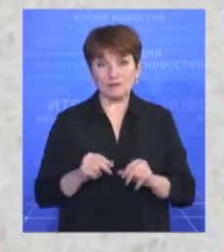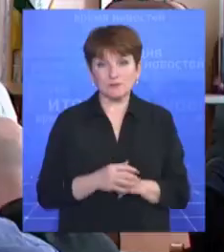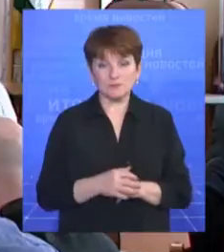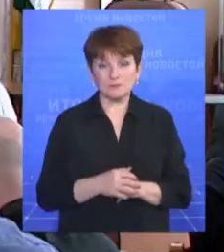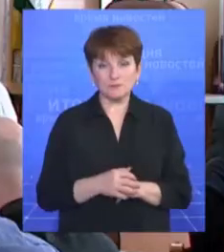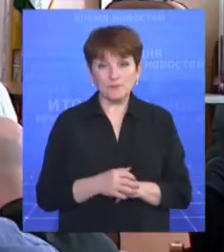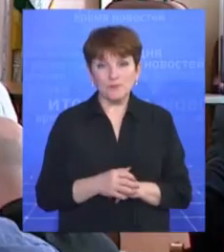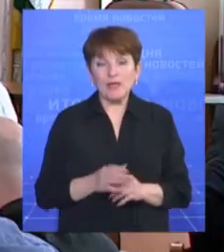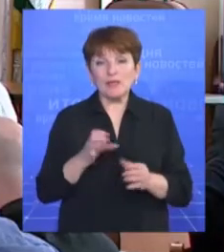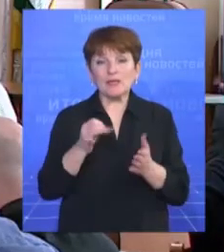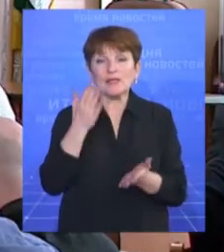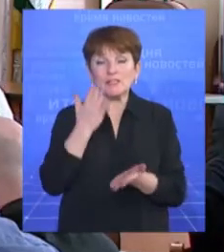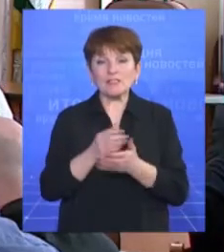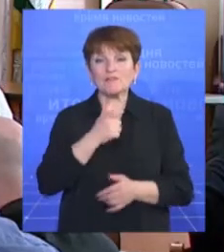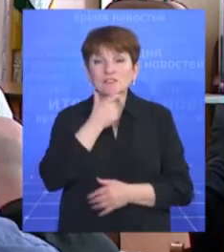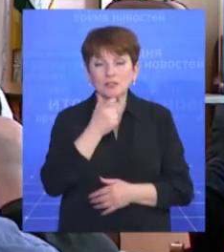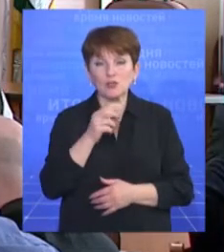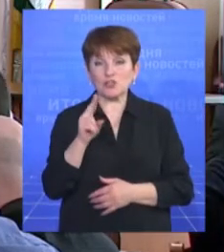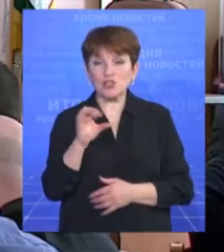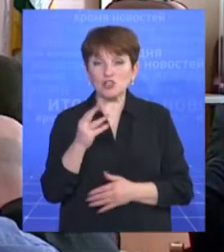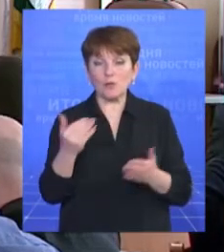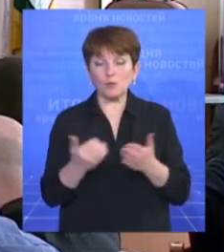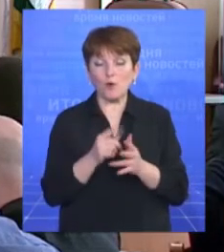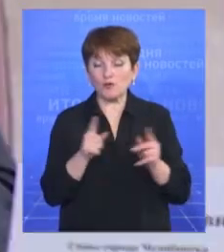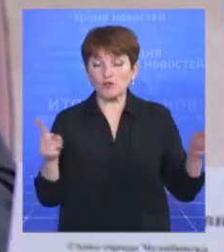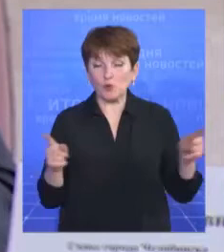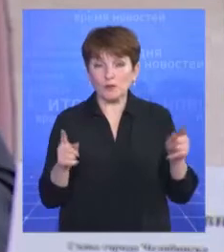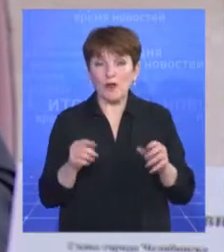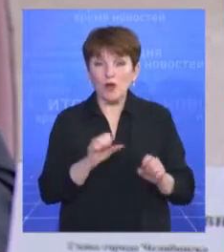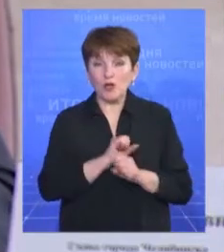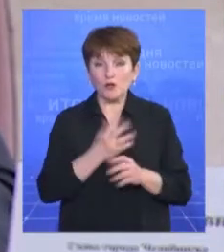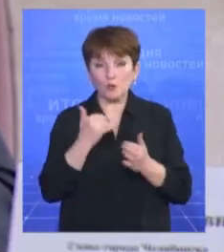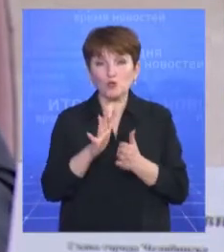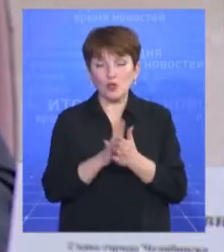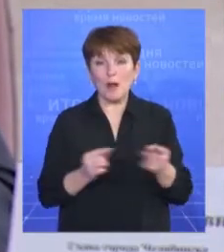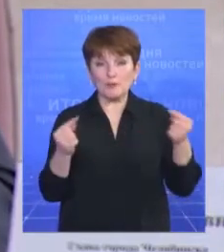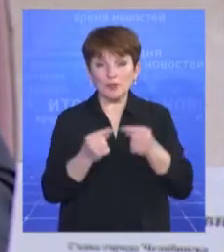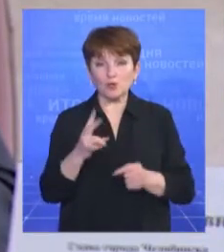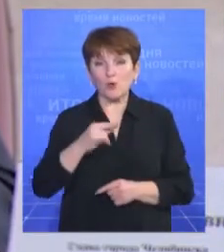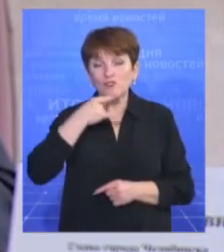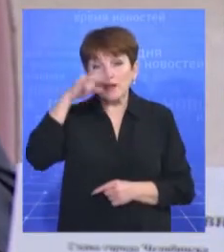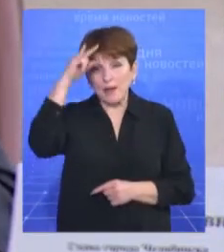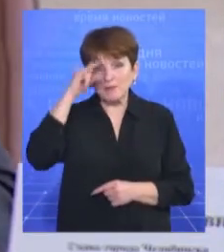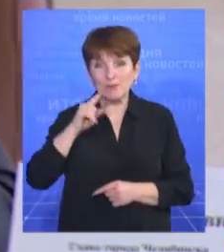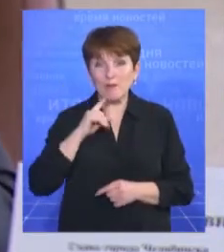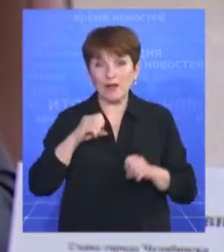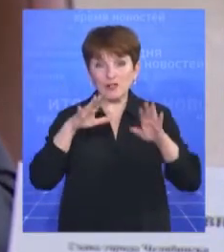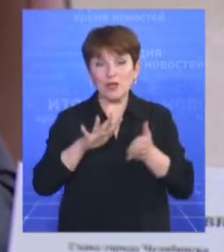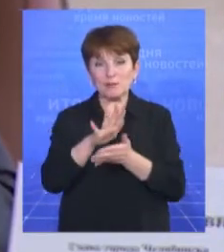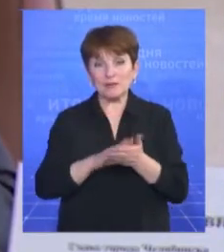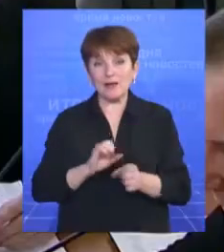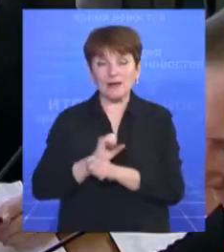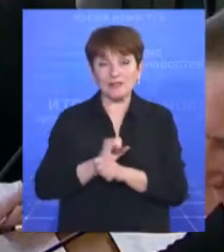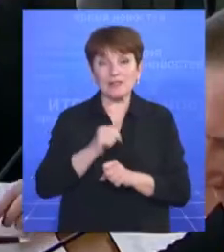обеспечен и если в златоусте и кыштыме новые сроки каникул для школьников уже определились то в челябинске решение о